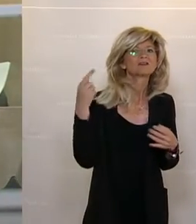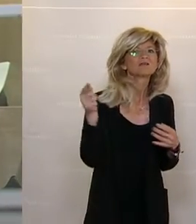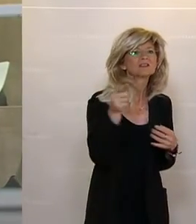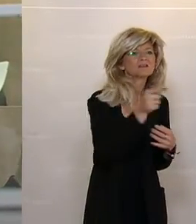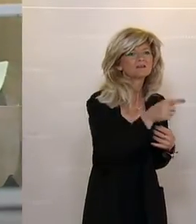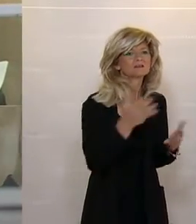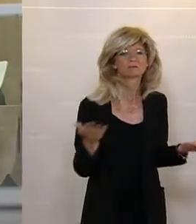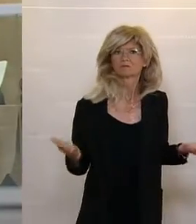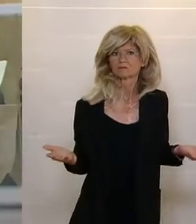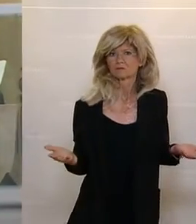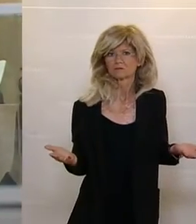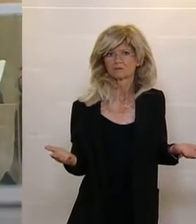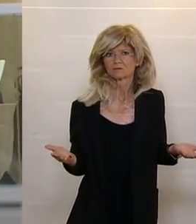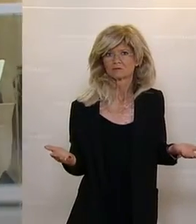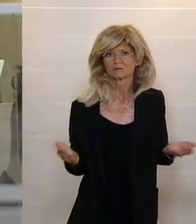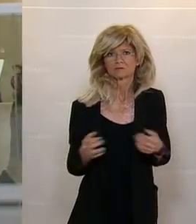kommt. Also